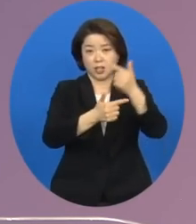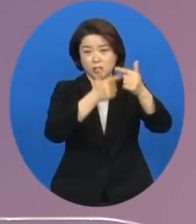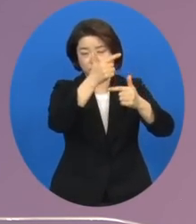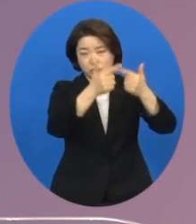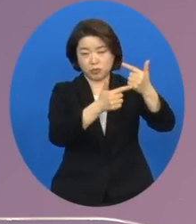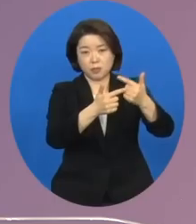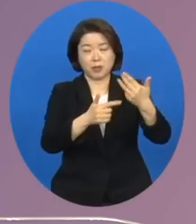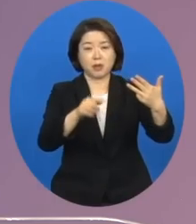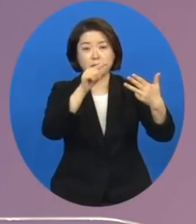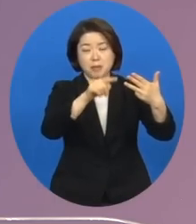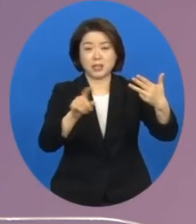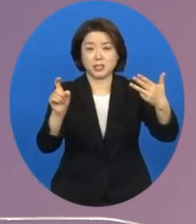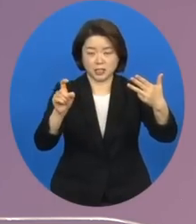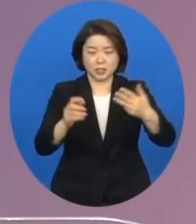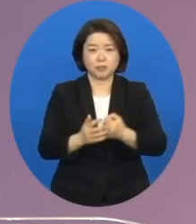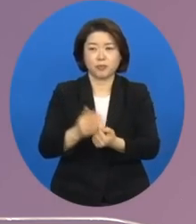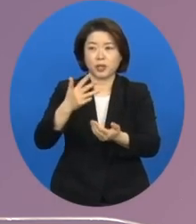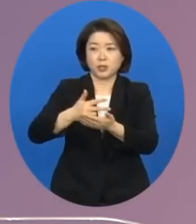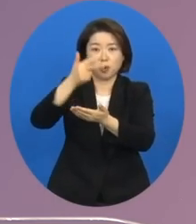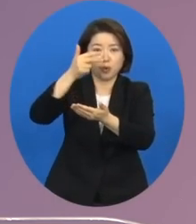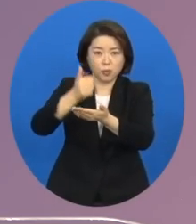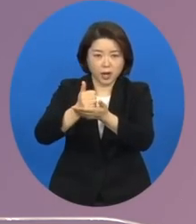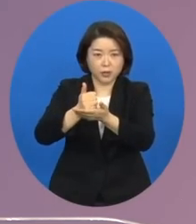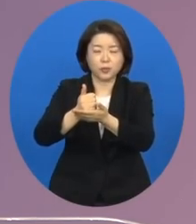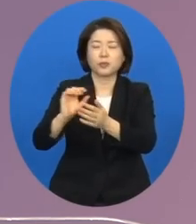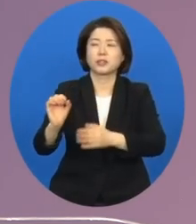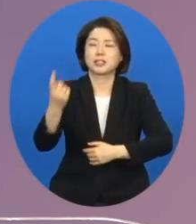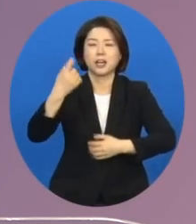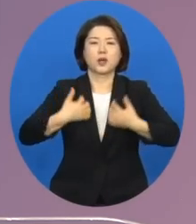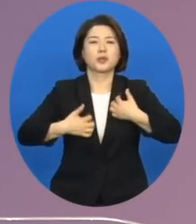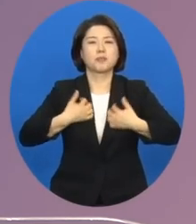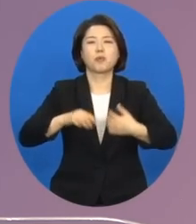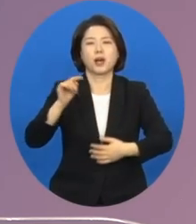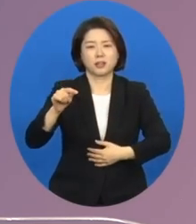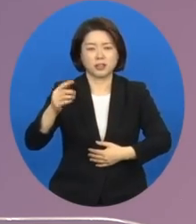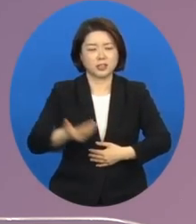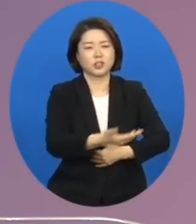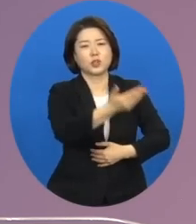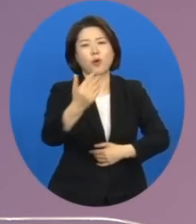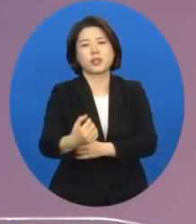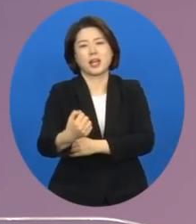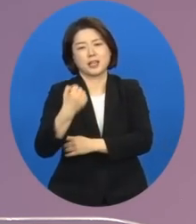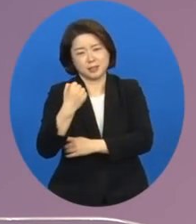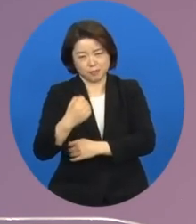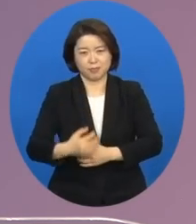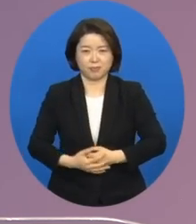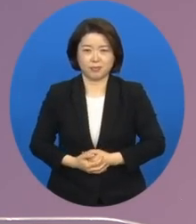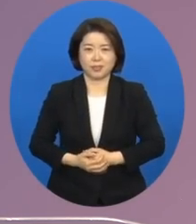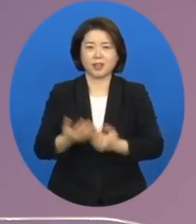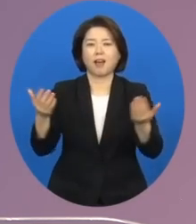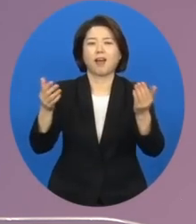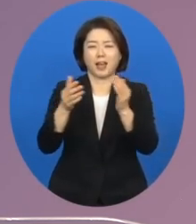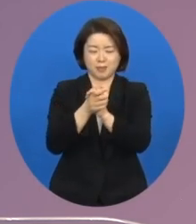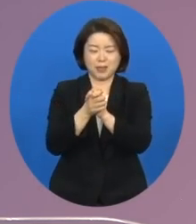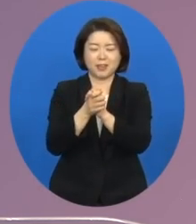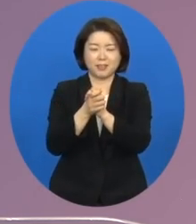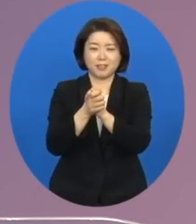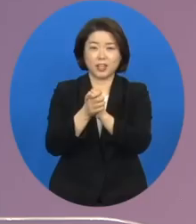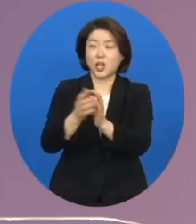8장 10절 말씀 여호와로 인하여 기뻐하는 것이 너희의 힘이니라 아멘입니다